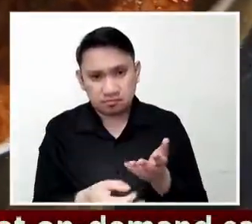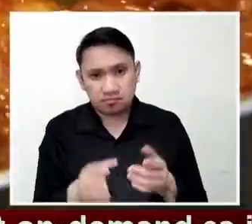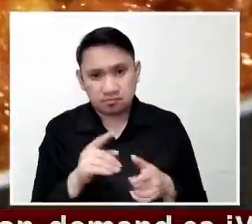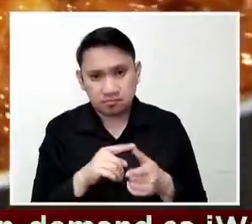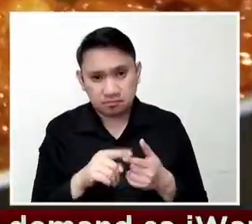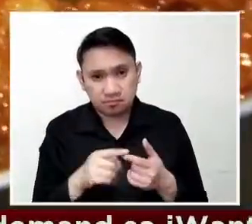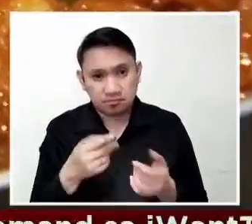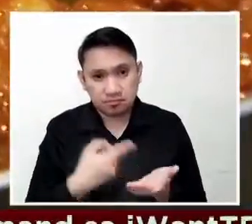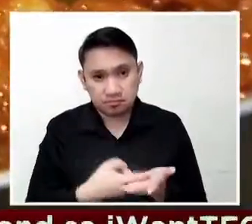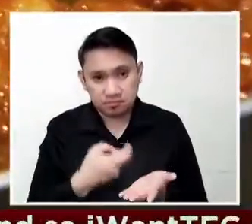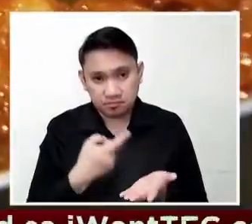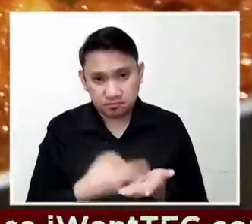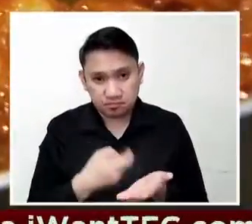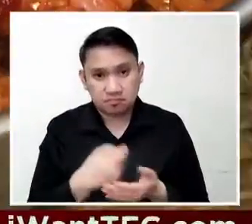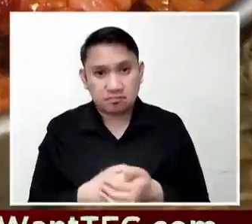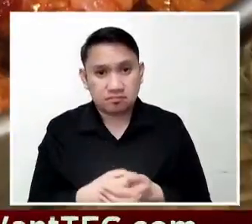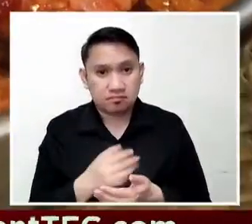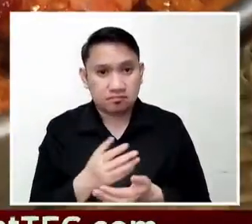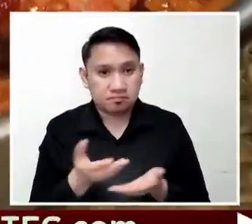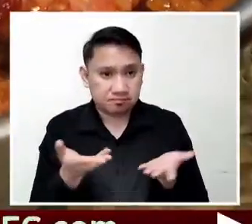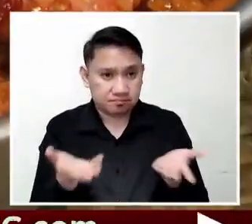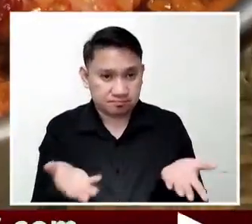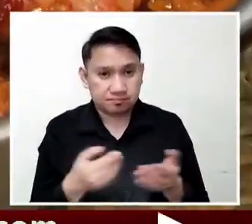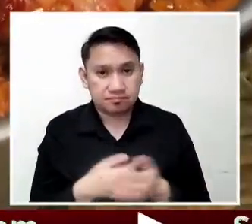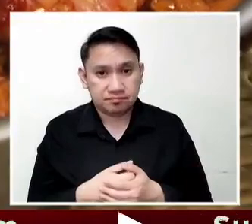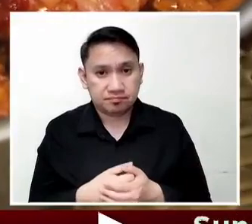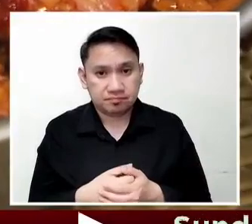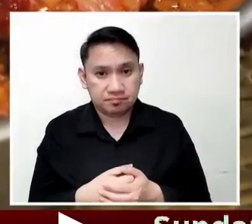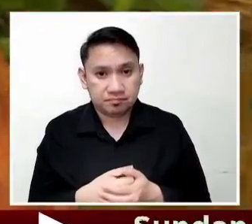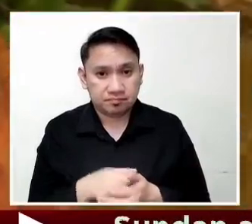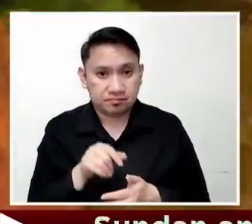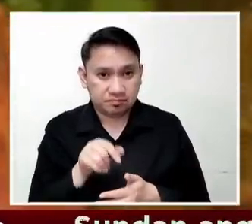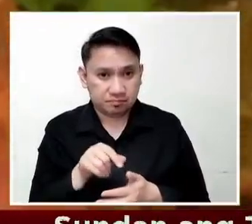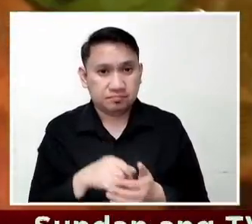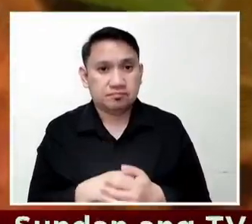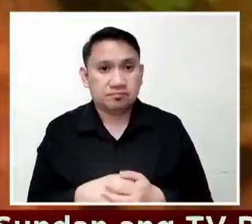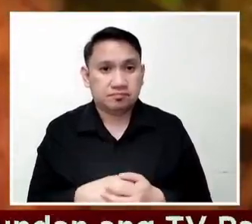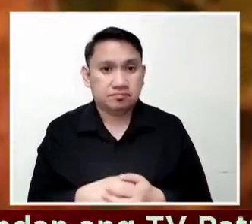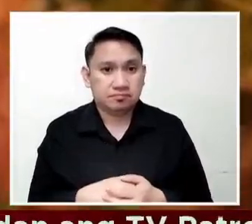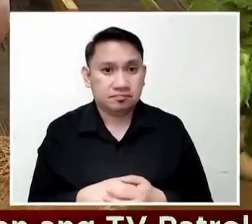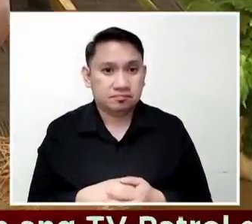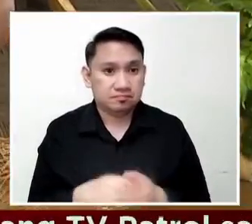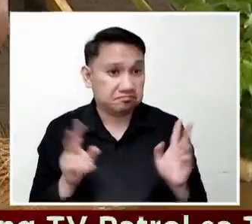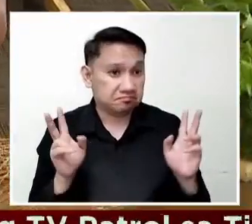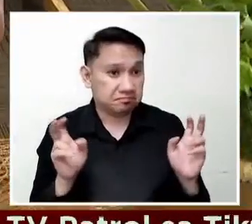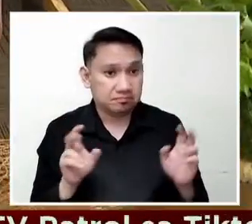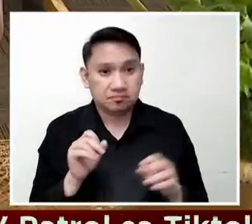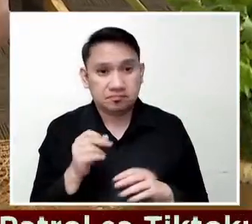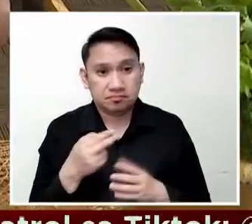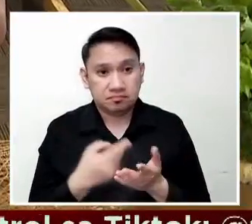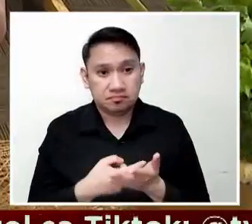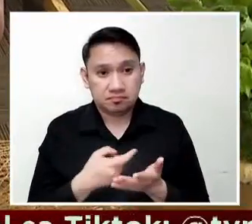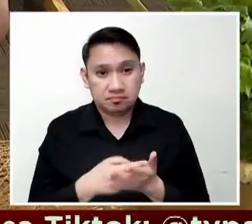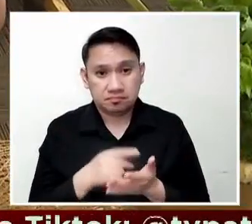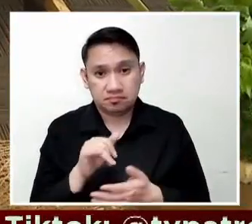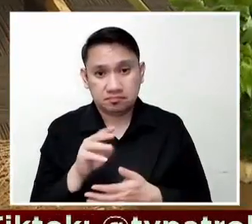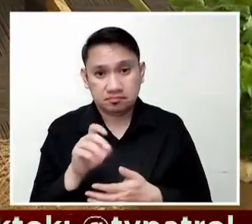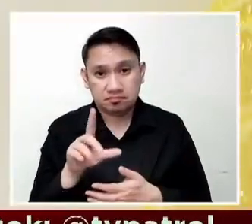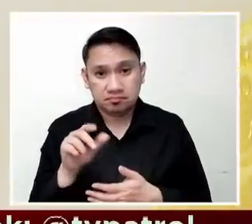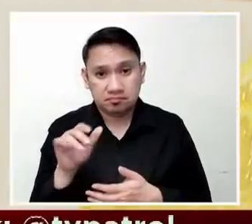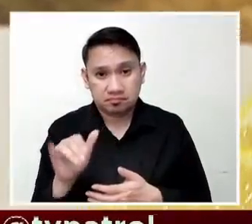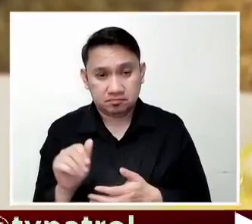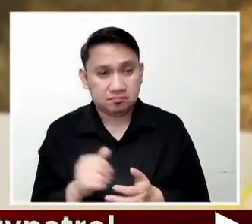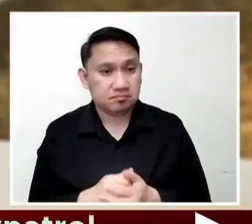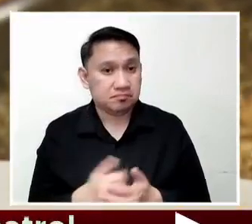hipon. And voila! Luto na ang ating shrimp jambalaya. Winning discarded tip number